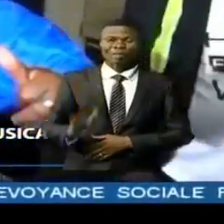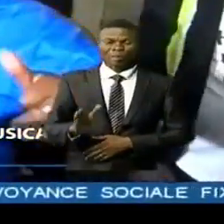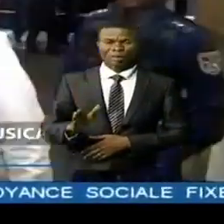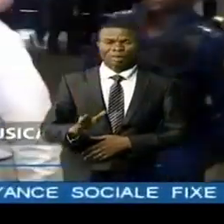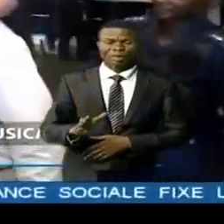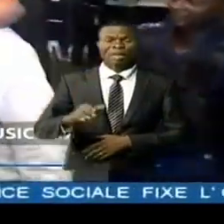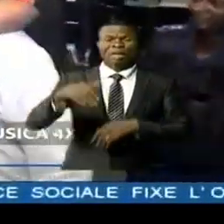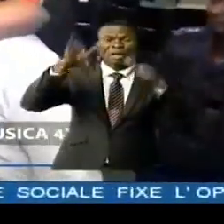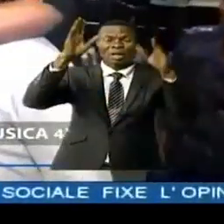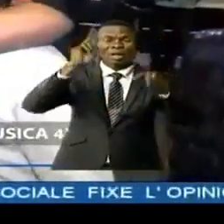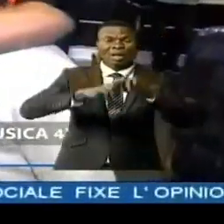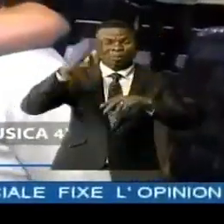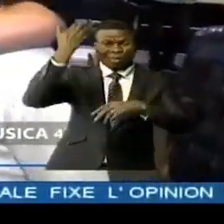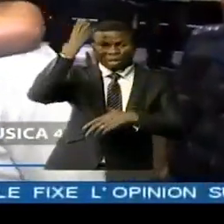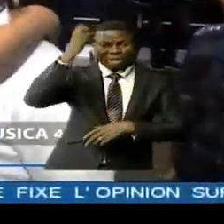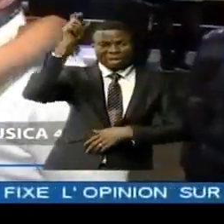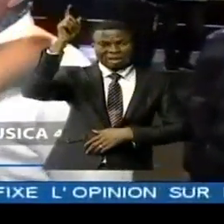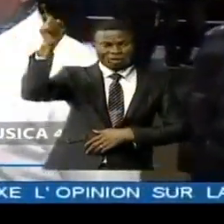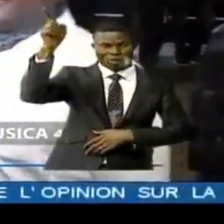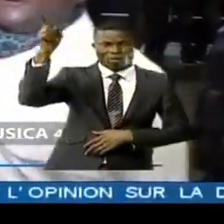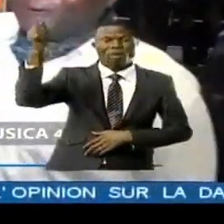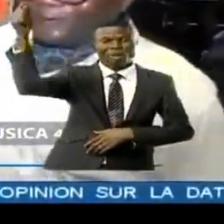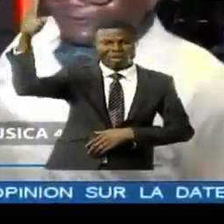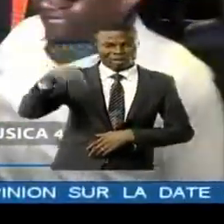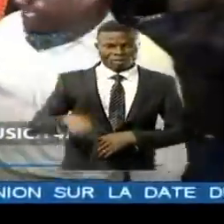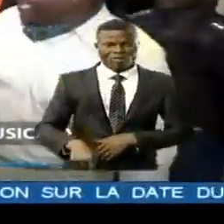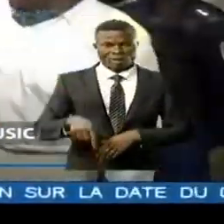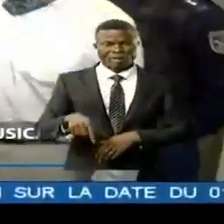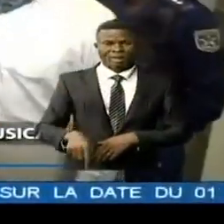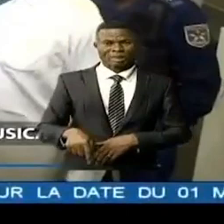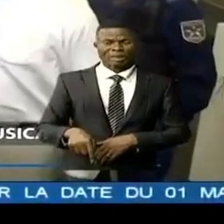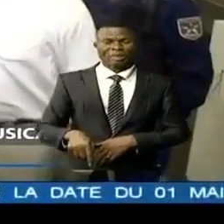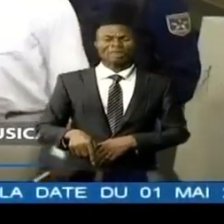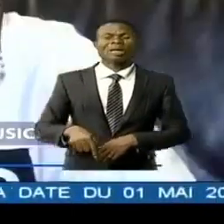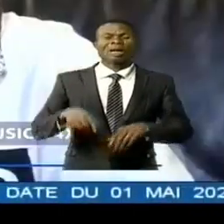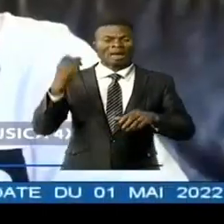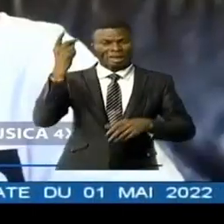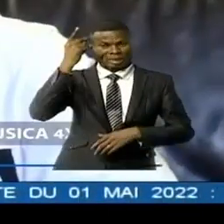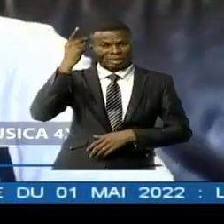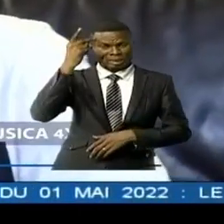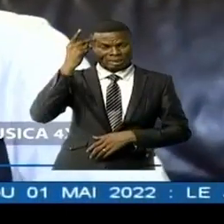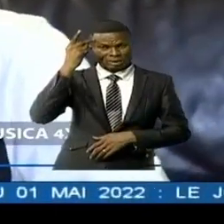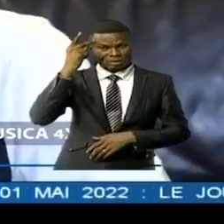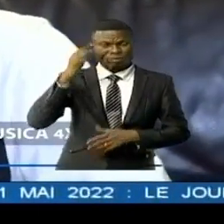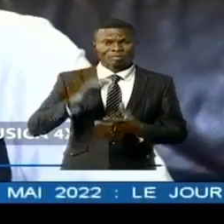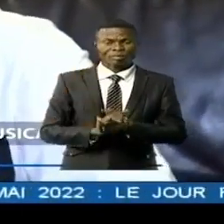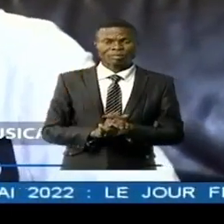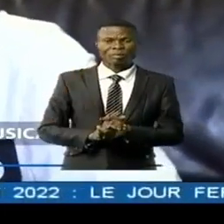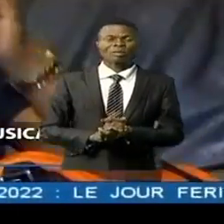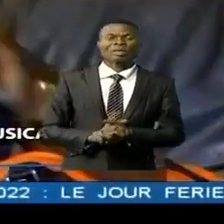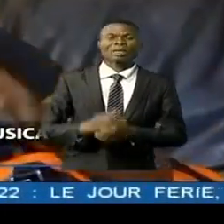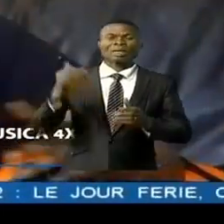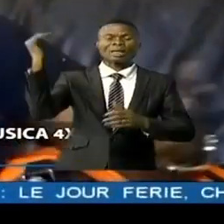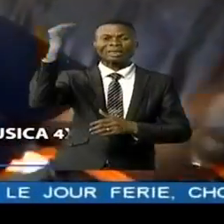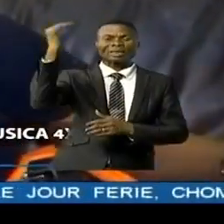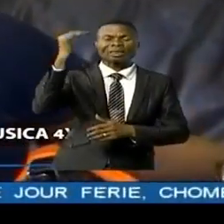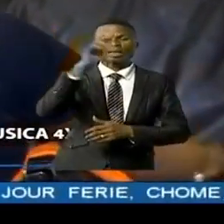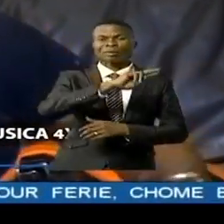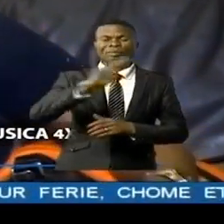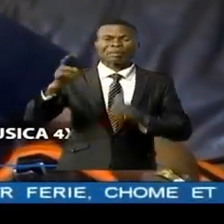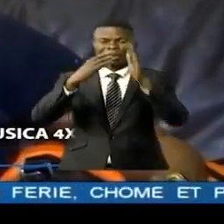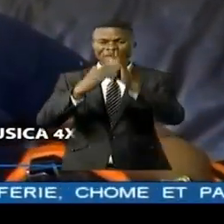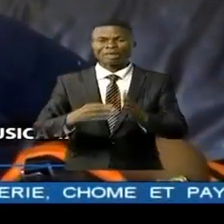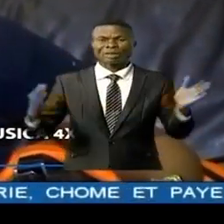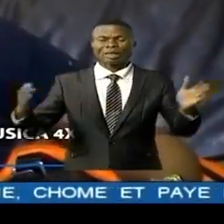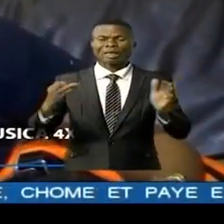qui composent et cet orchestre à ses origines avant sa dislocation en décembre 1997 arrive déjà à